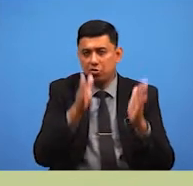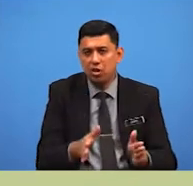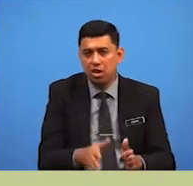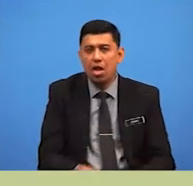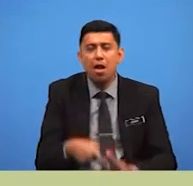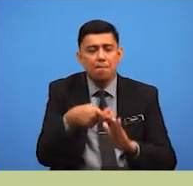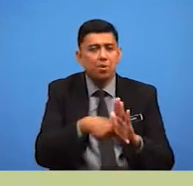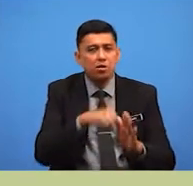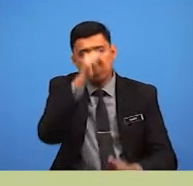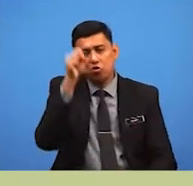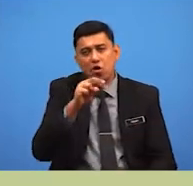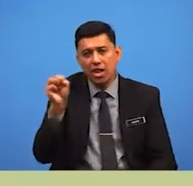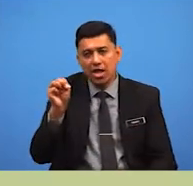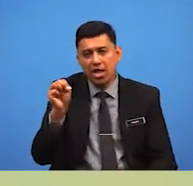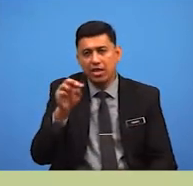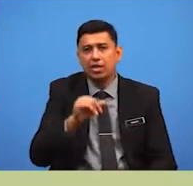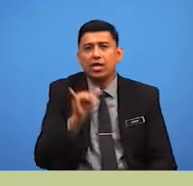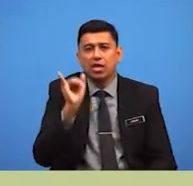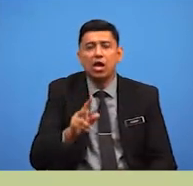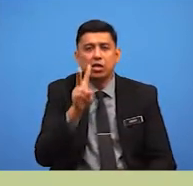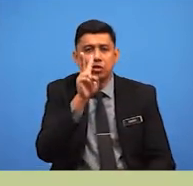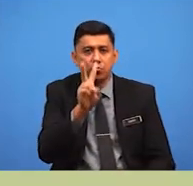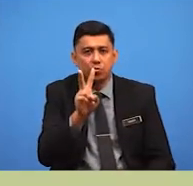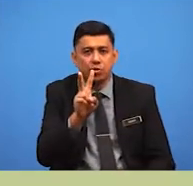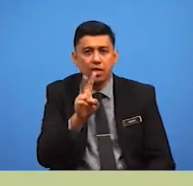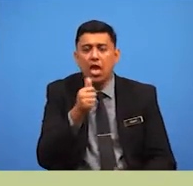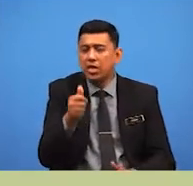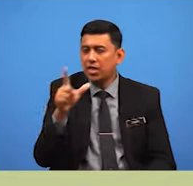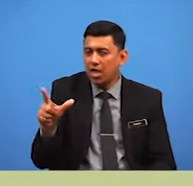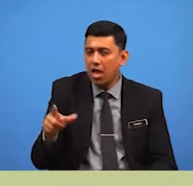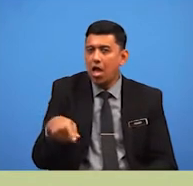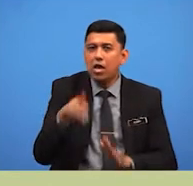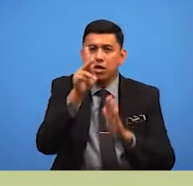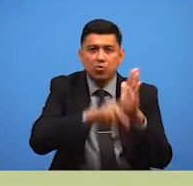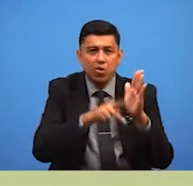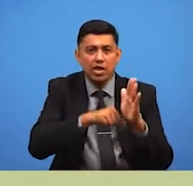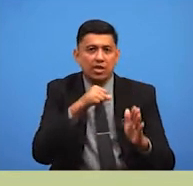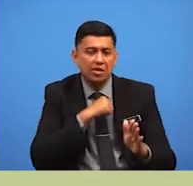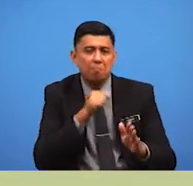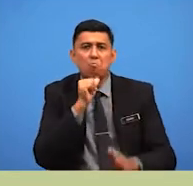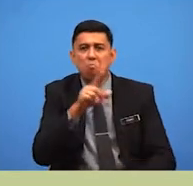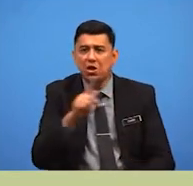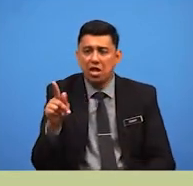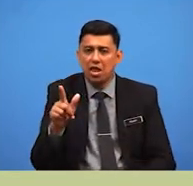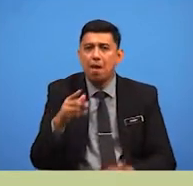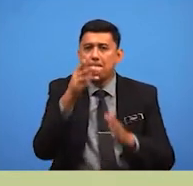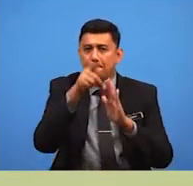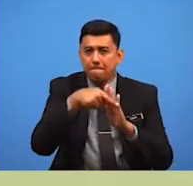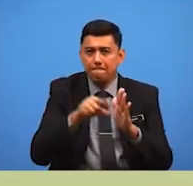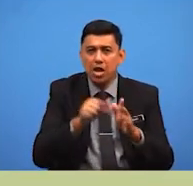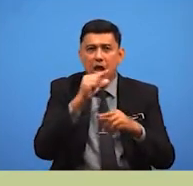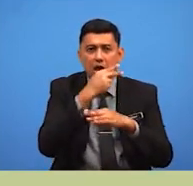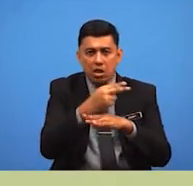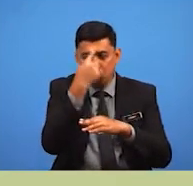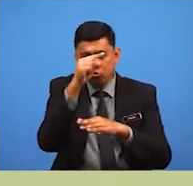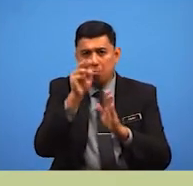yang kedua ialah, kekurangan diri bukanlah penghalang untuk menonjolkan kehebatan